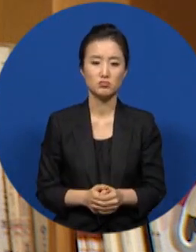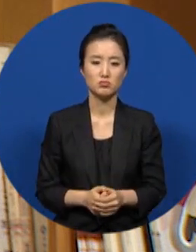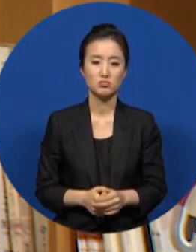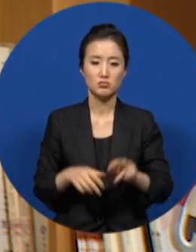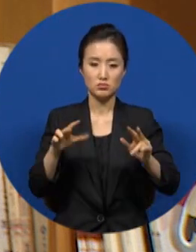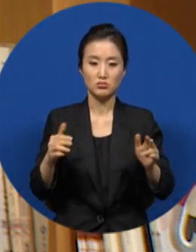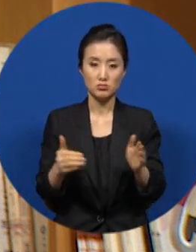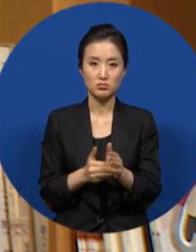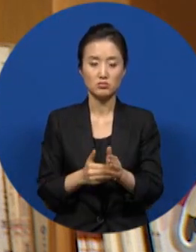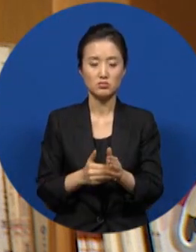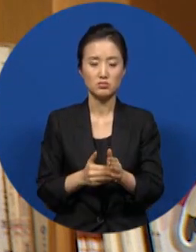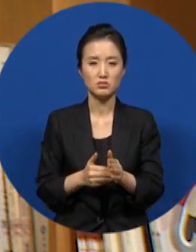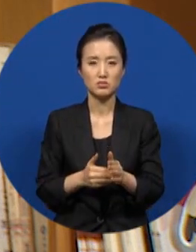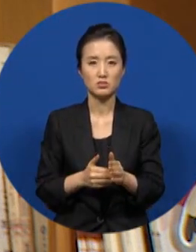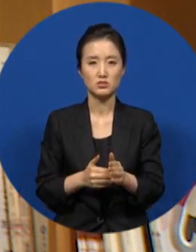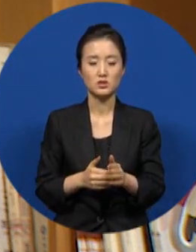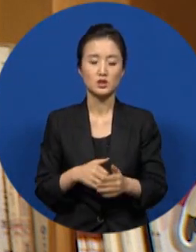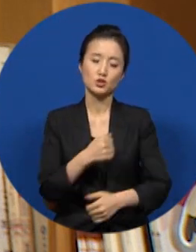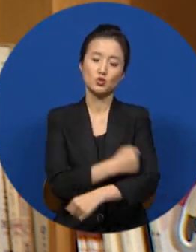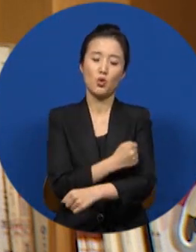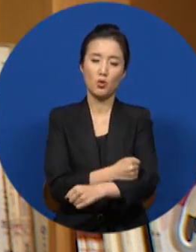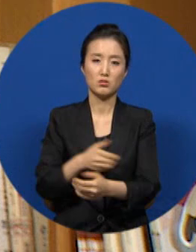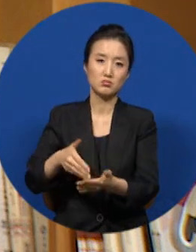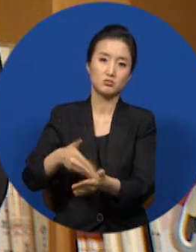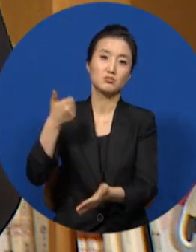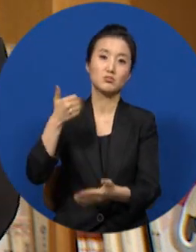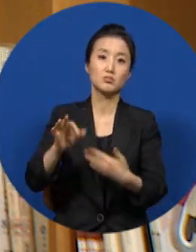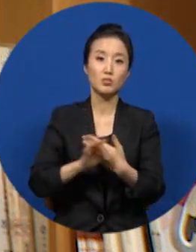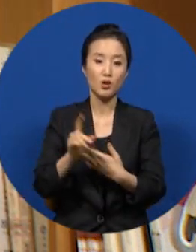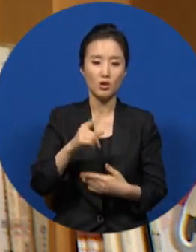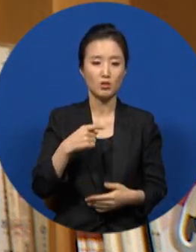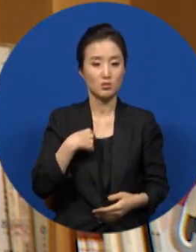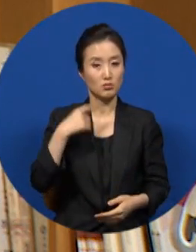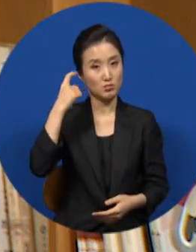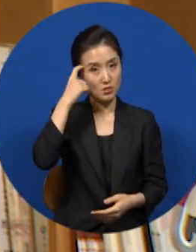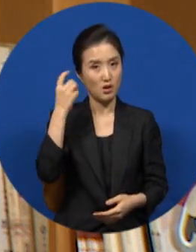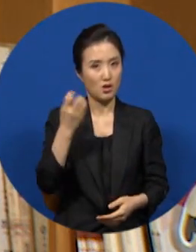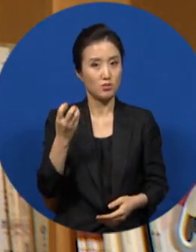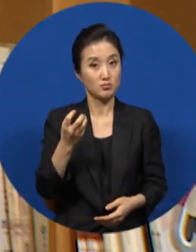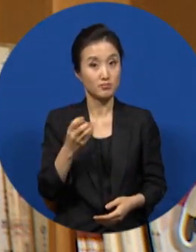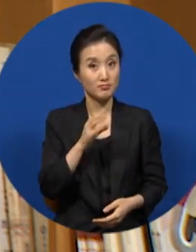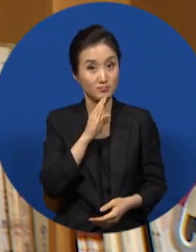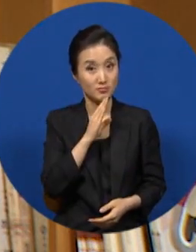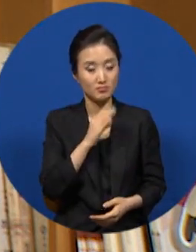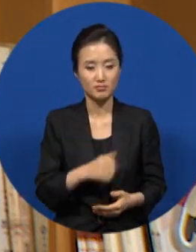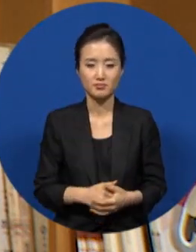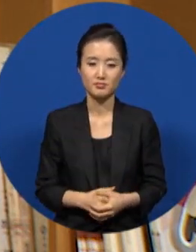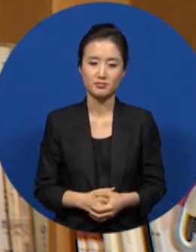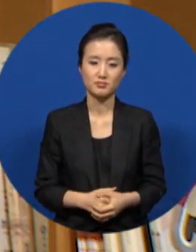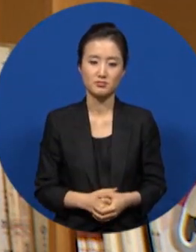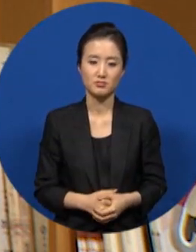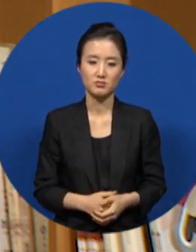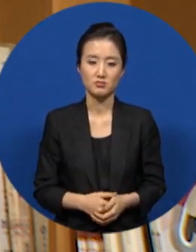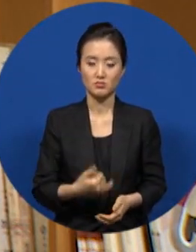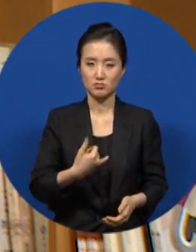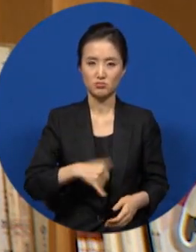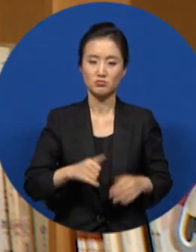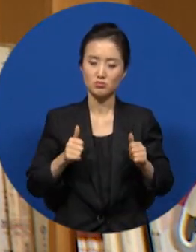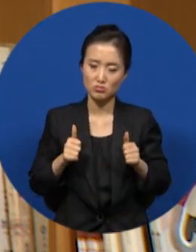하고 내치면 저는 정말로 골치 아픈 일이 발생하게 됩니다. 황혼이 두렵습니다. 그리고 이제 자식들도 열심히